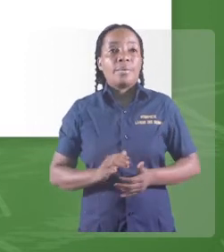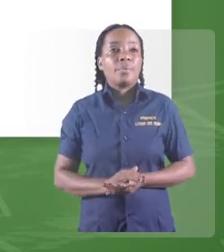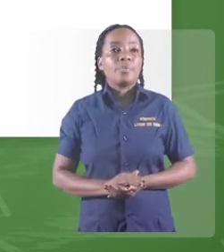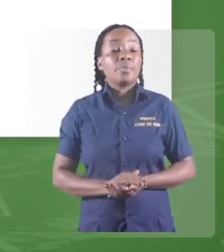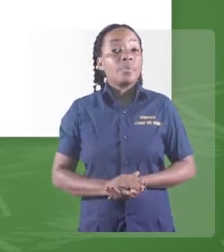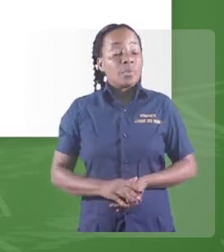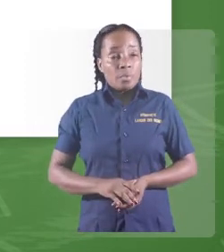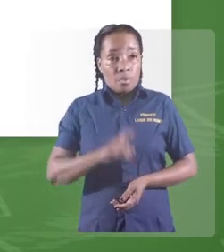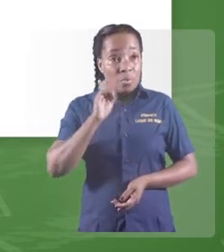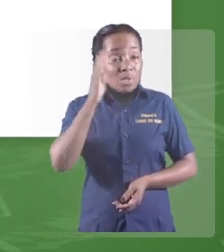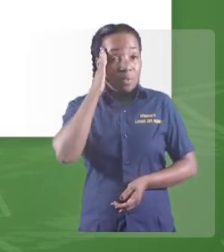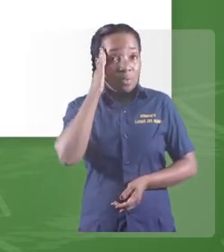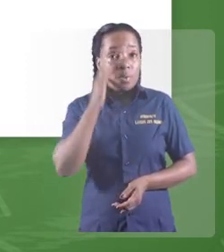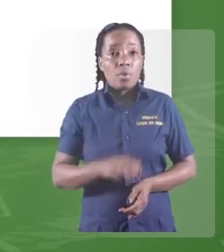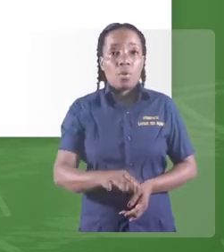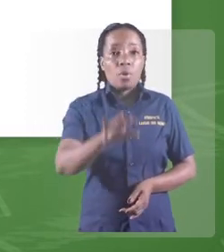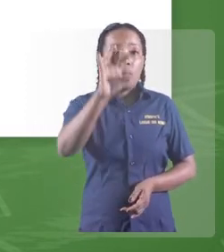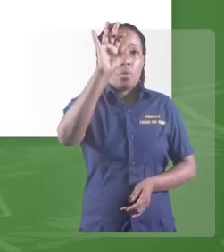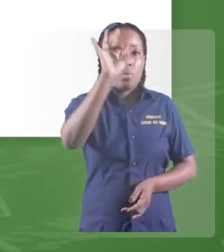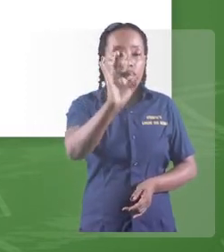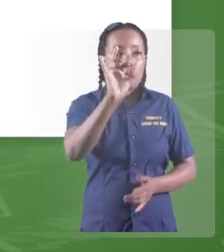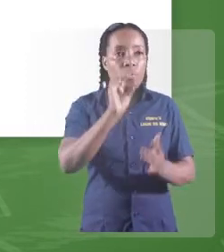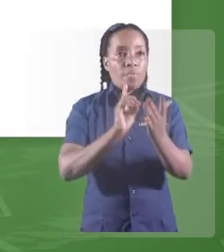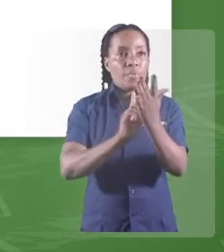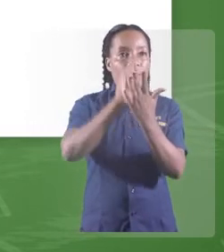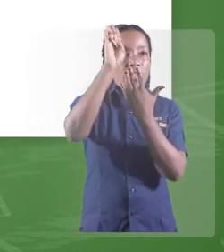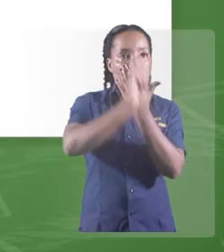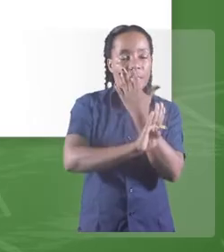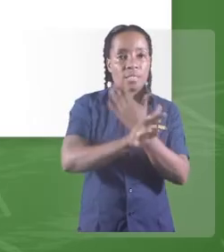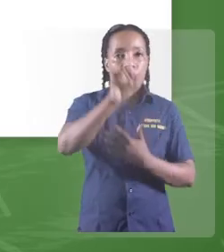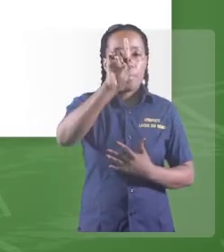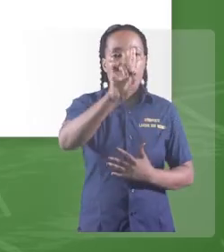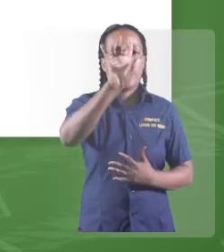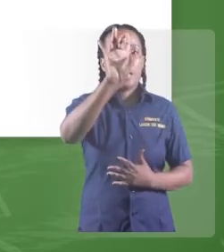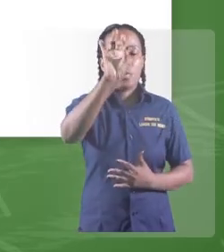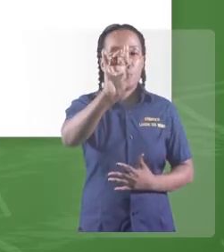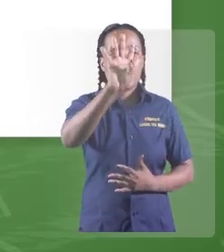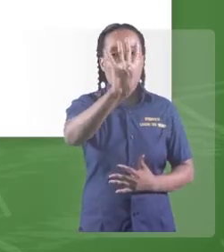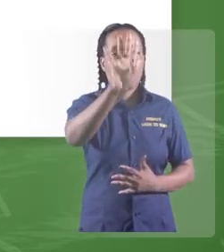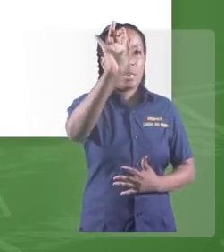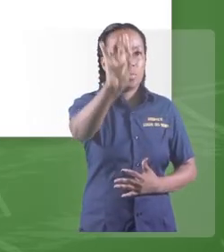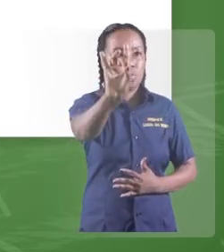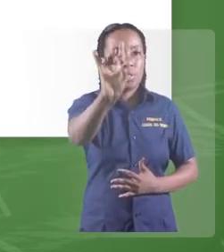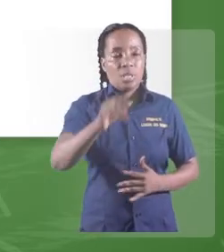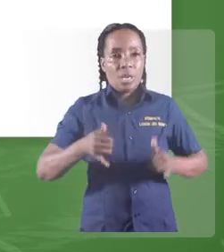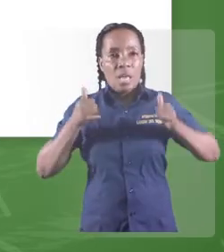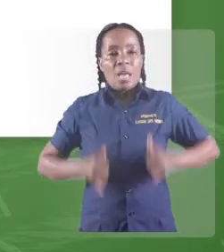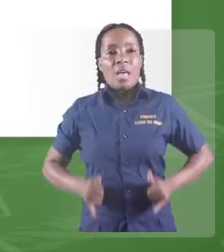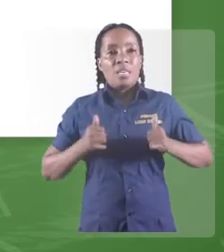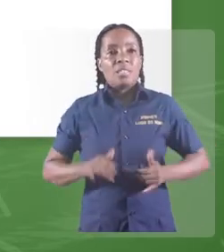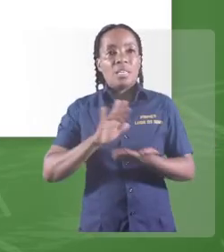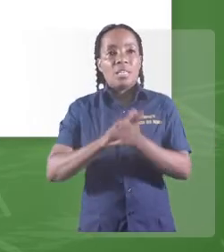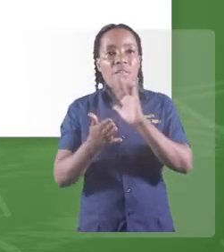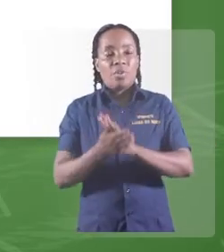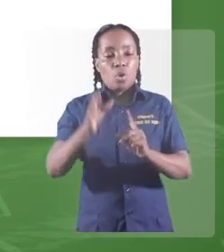une colonie de peuplement. L'Algérie va être partie intégrante de la France à partir du